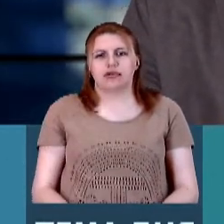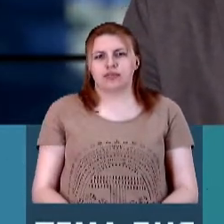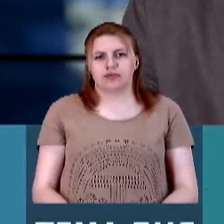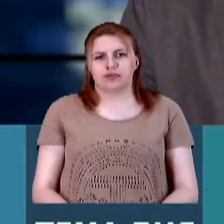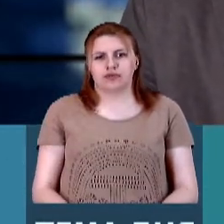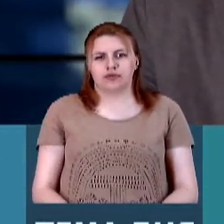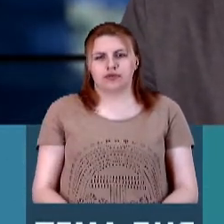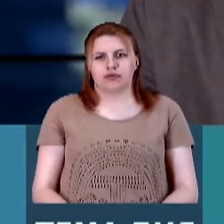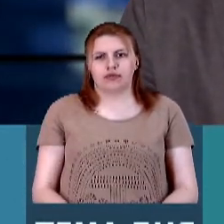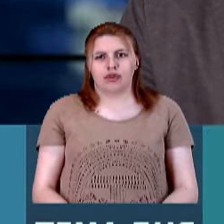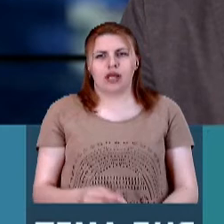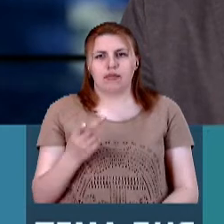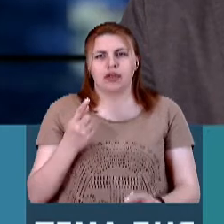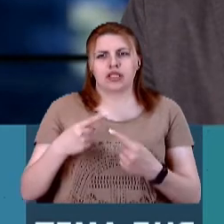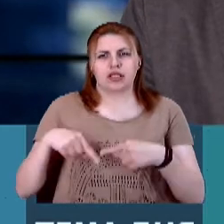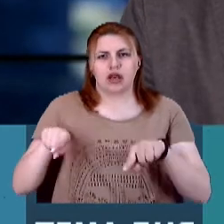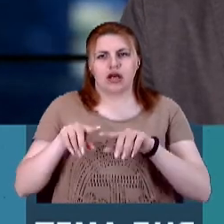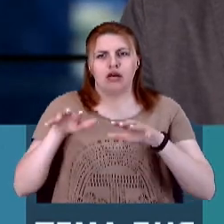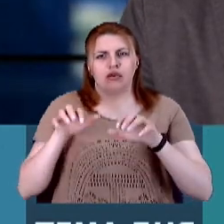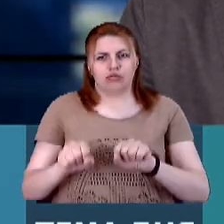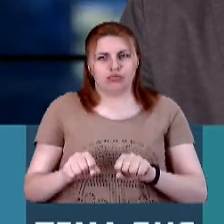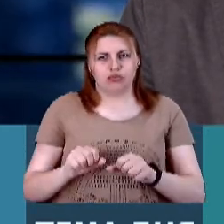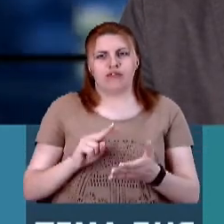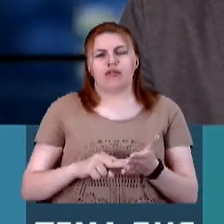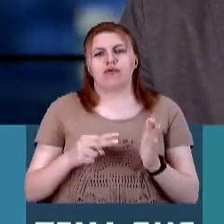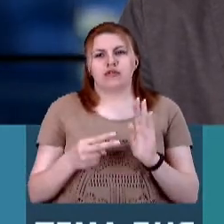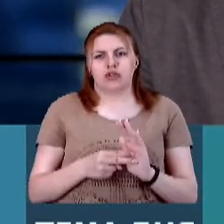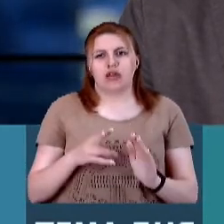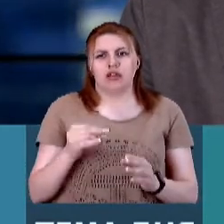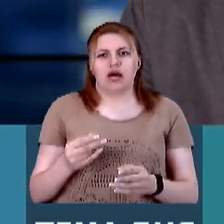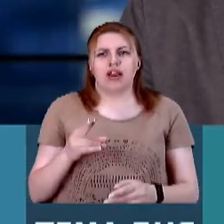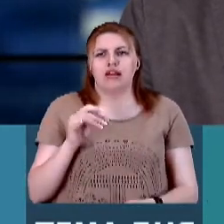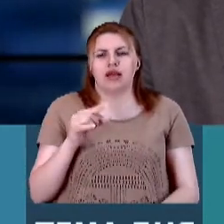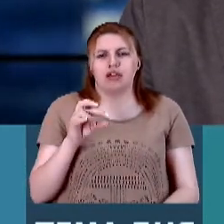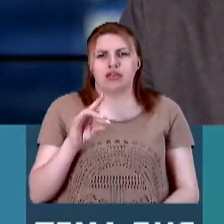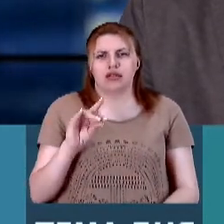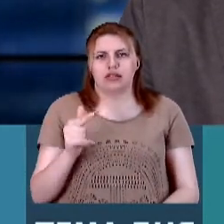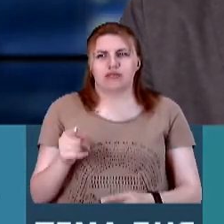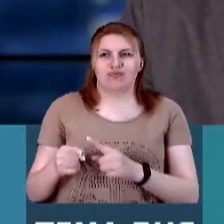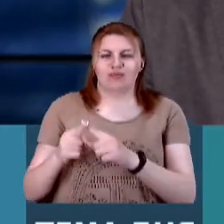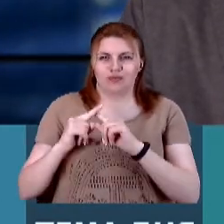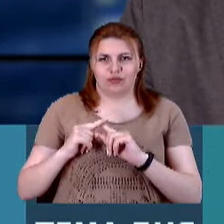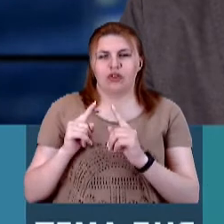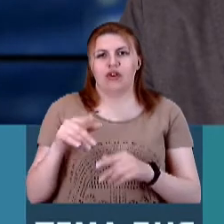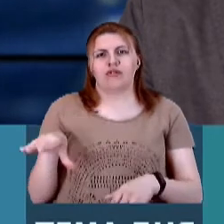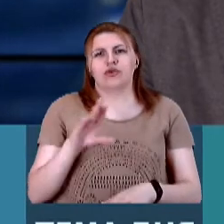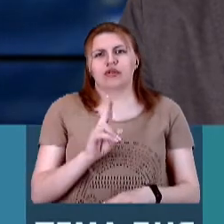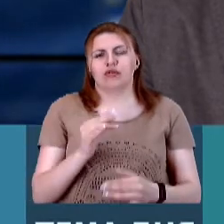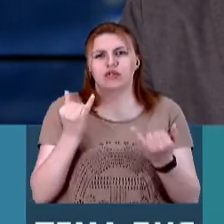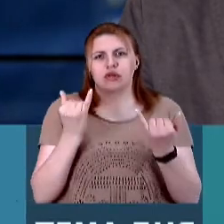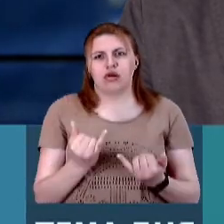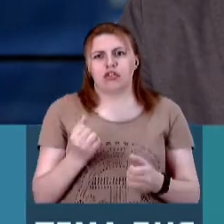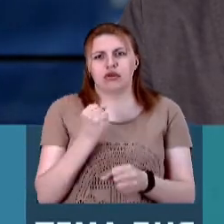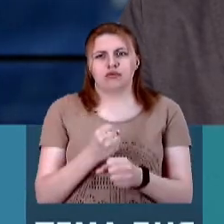адміністрація окупаційна, вона взагалі розраховує на лояльність, бо всі ті, хто зараз співпрацює